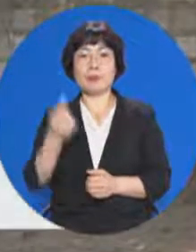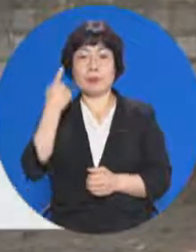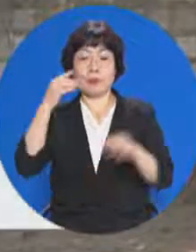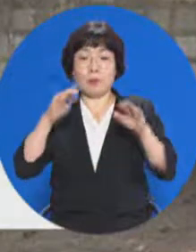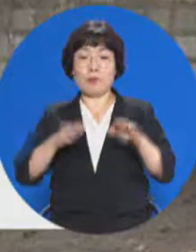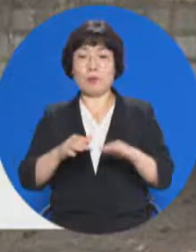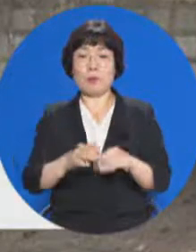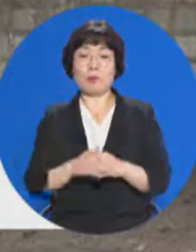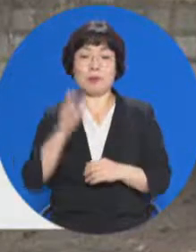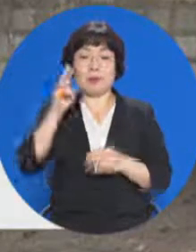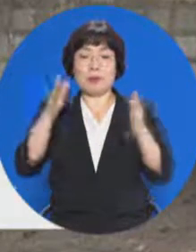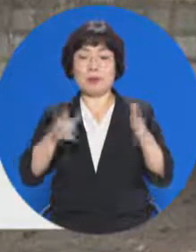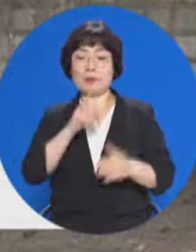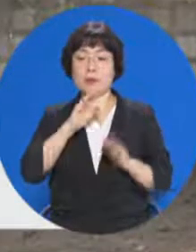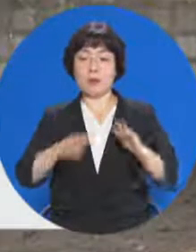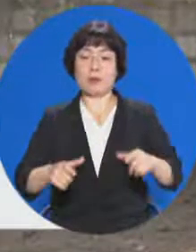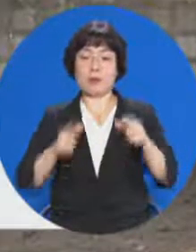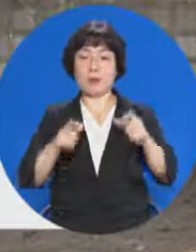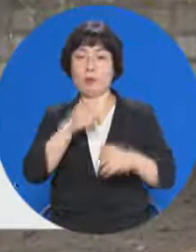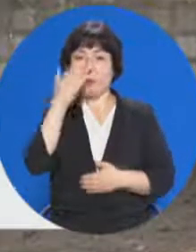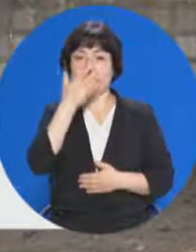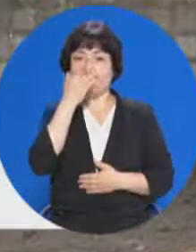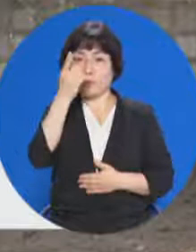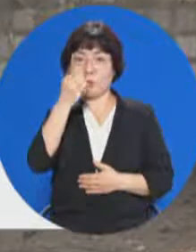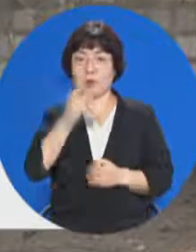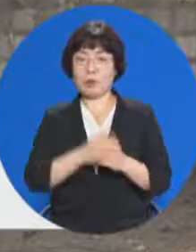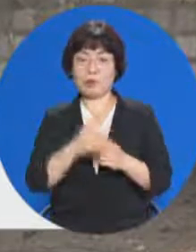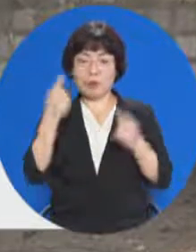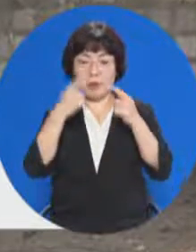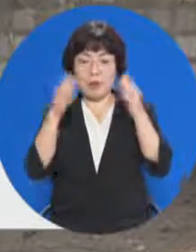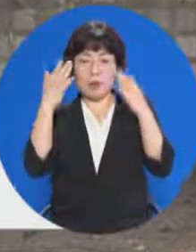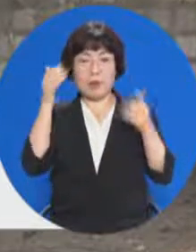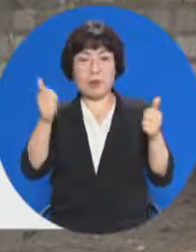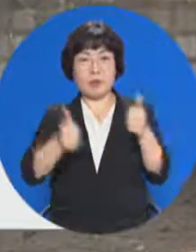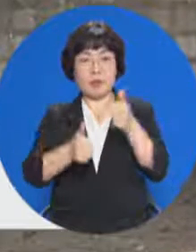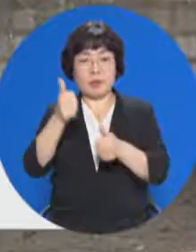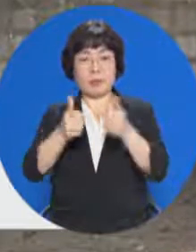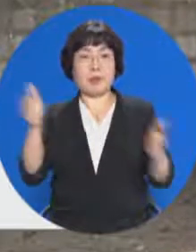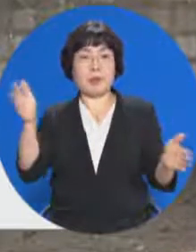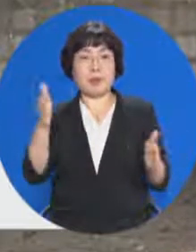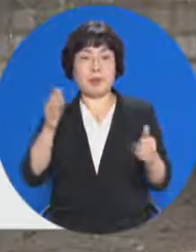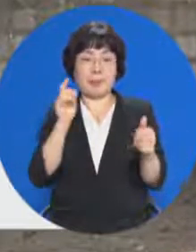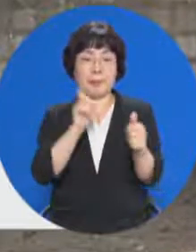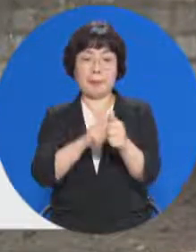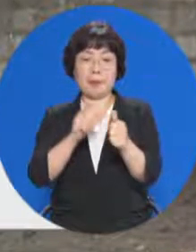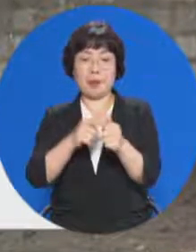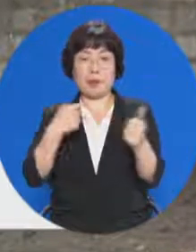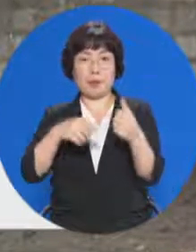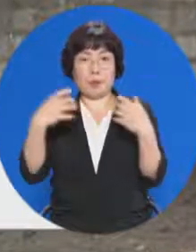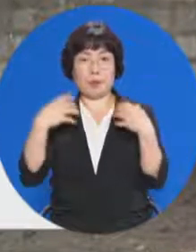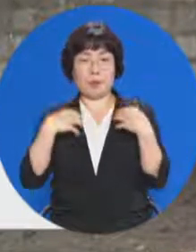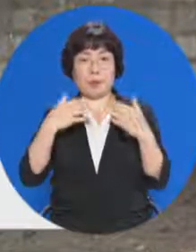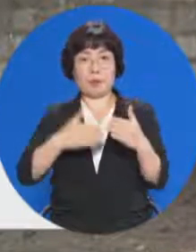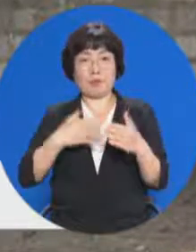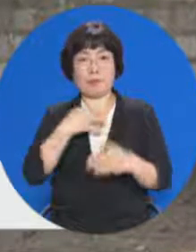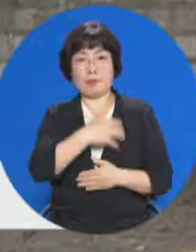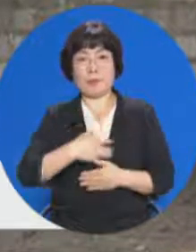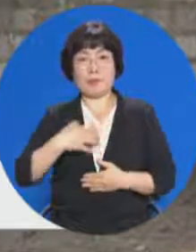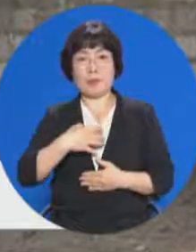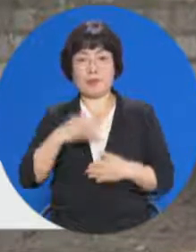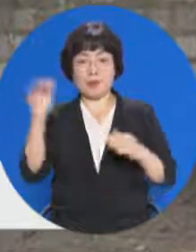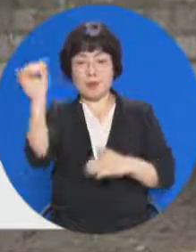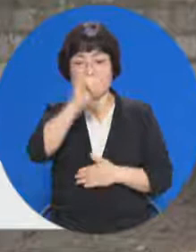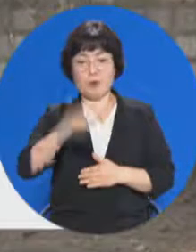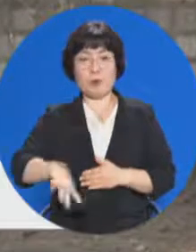어제와 오늘 이틀 동안 전남 여수와 순천에선 수험생 확진자가 잇따라 발생해 교육당국이 긴장하고 있습니다. 또